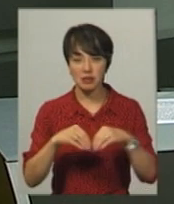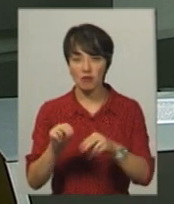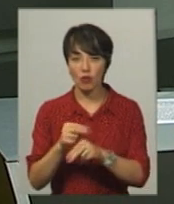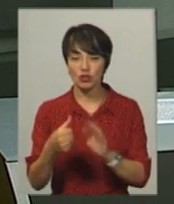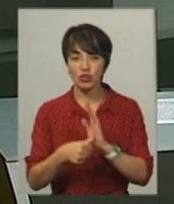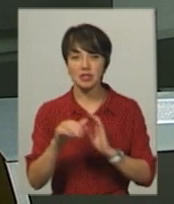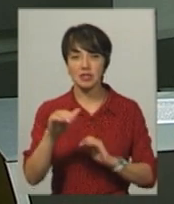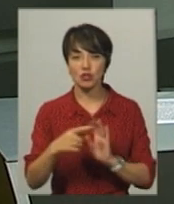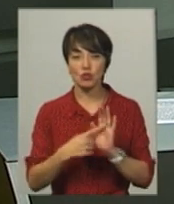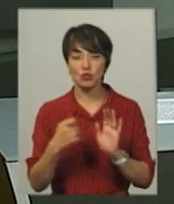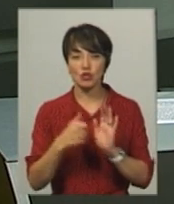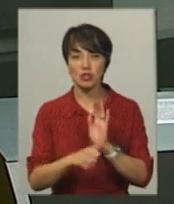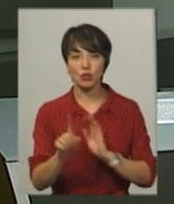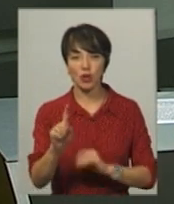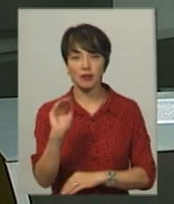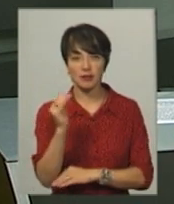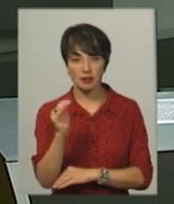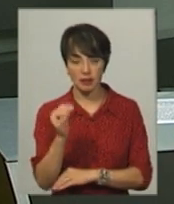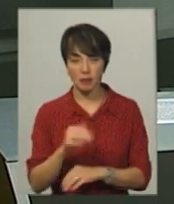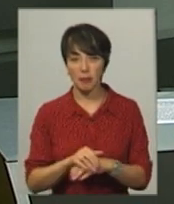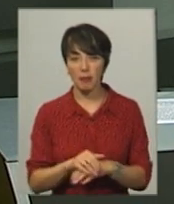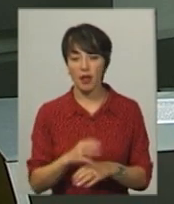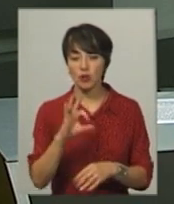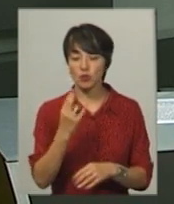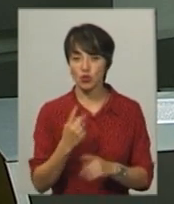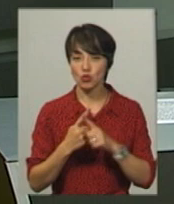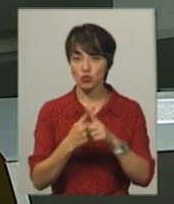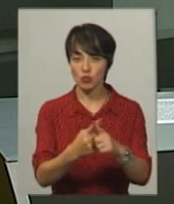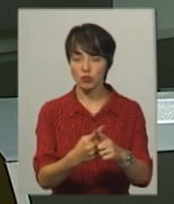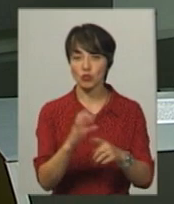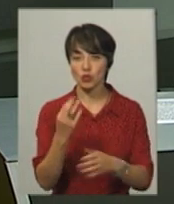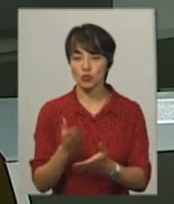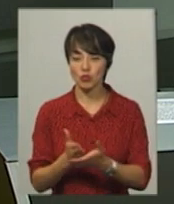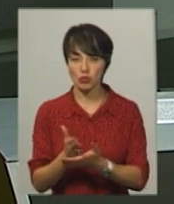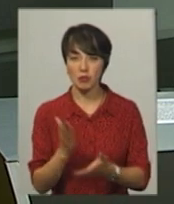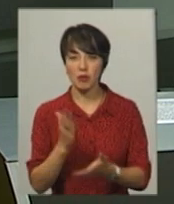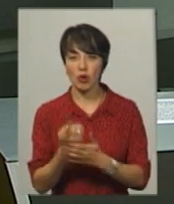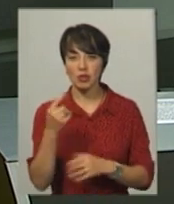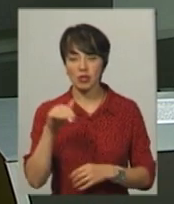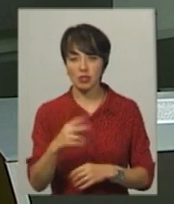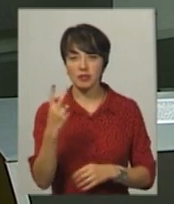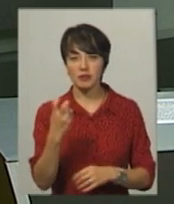виховується 6661 дитина. Під соціальним супроводом соціальних служб перебуває